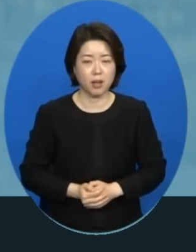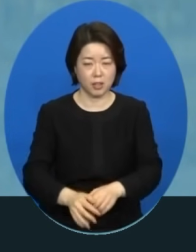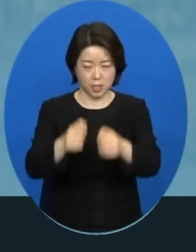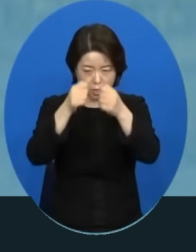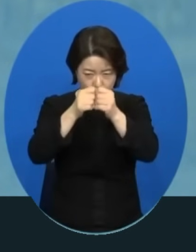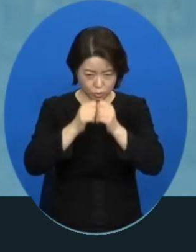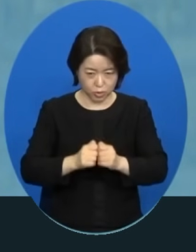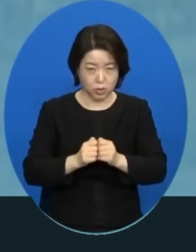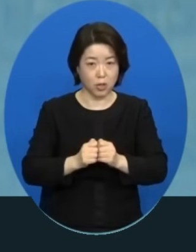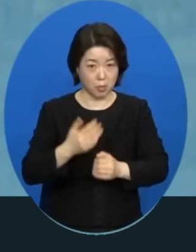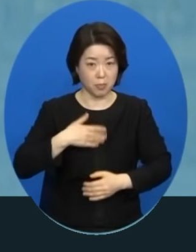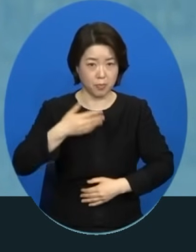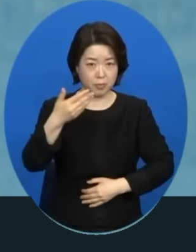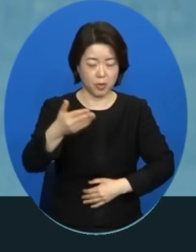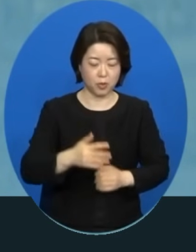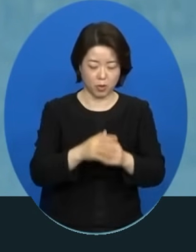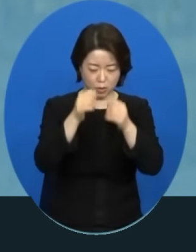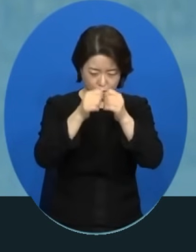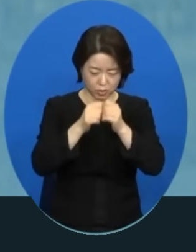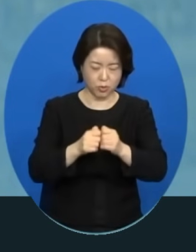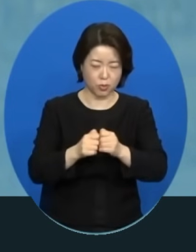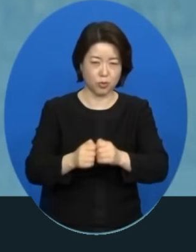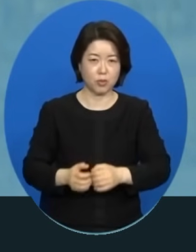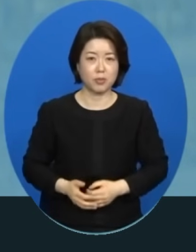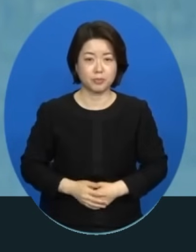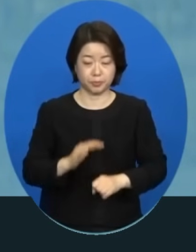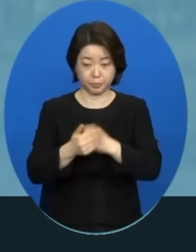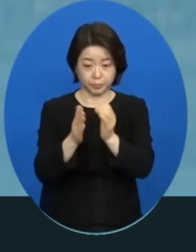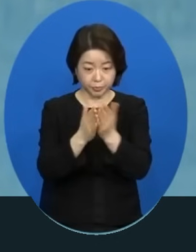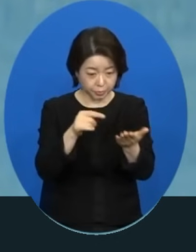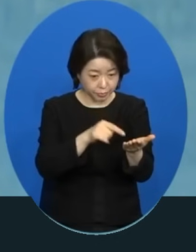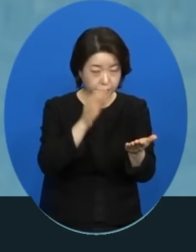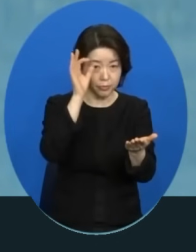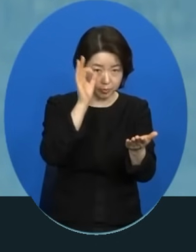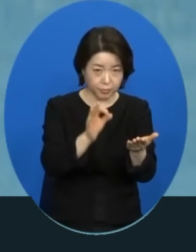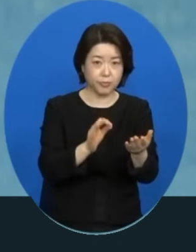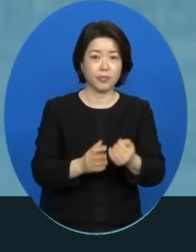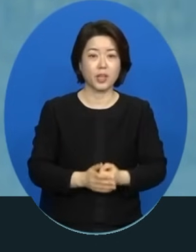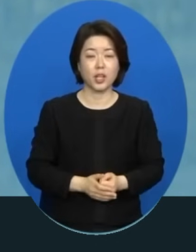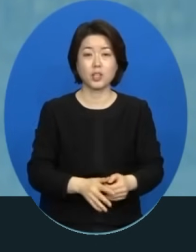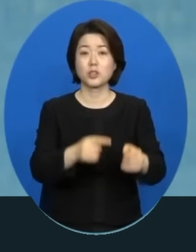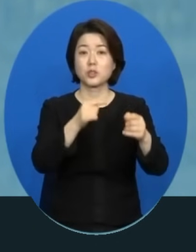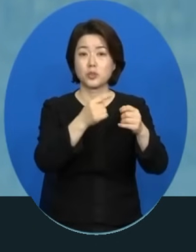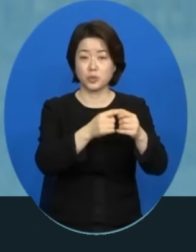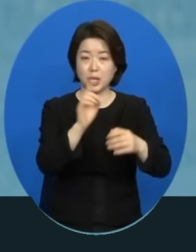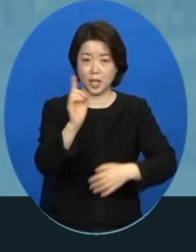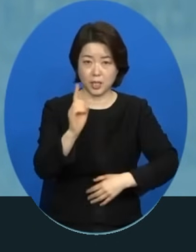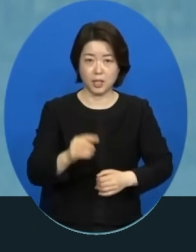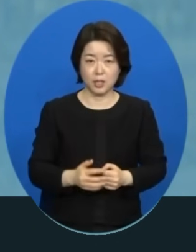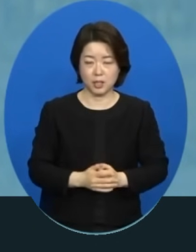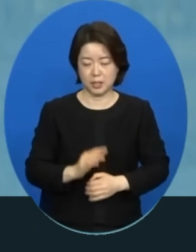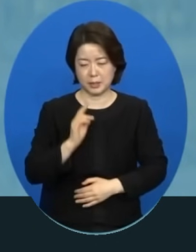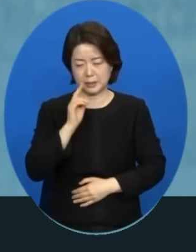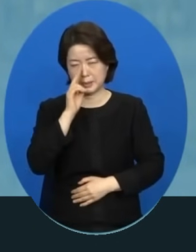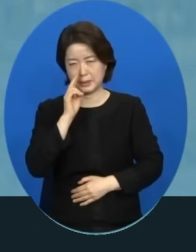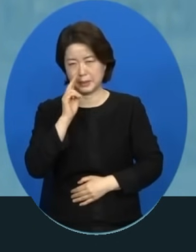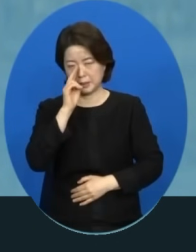구체적으로 한번 들어와 보겠습니다. 구체적으로 본문에서 찾는다면 그 중에 하나가